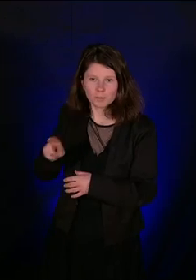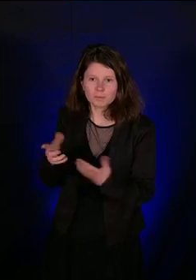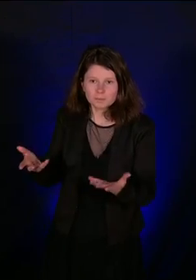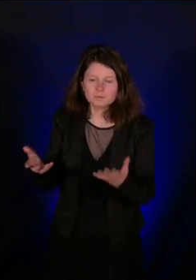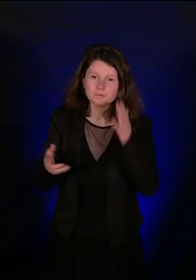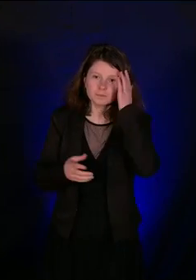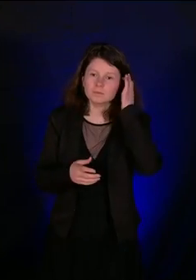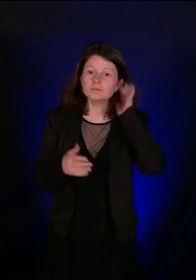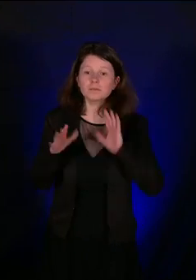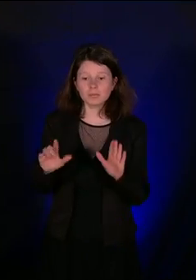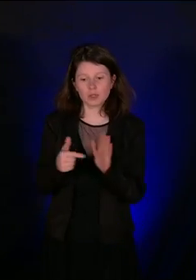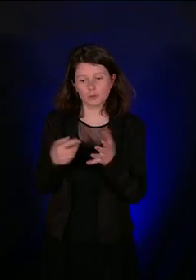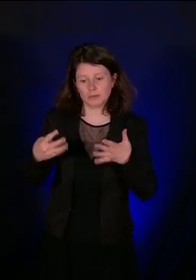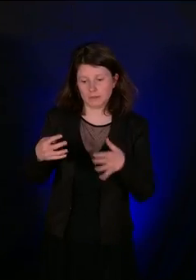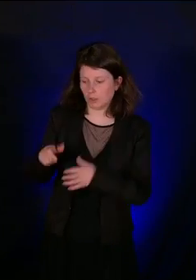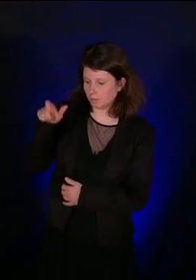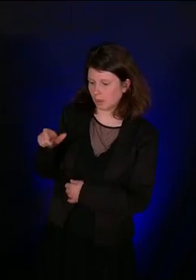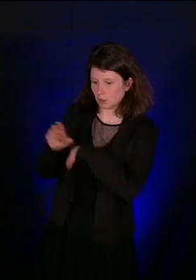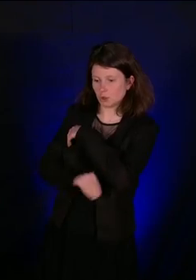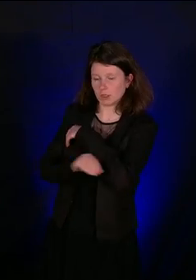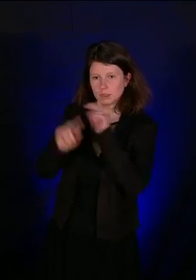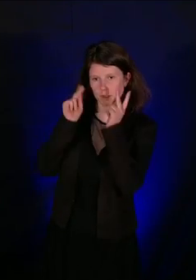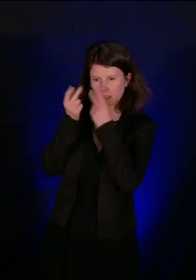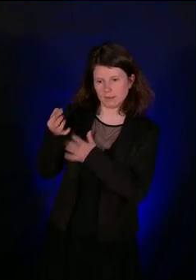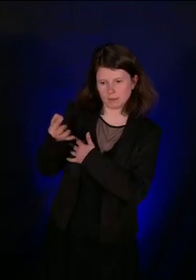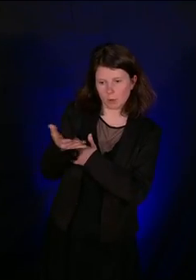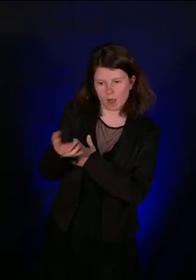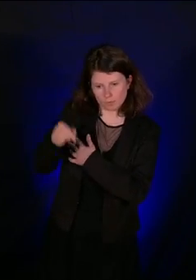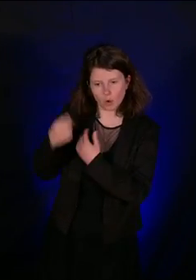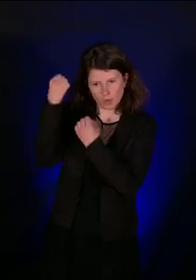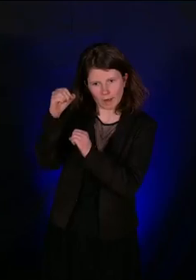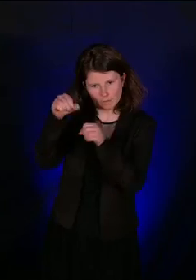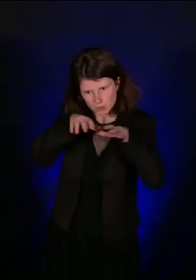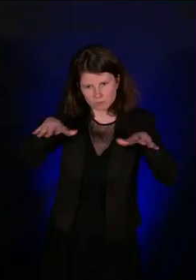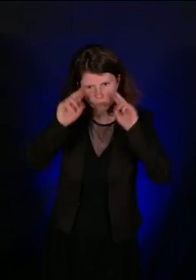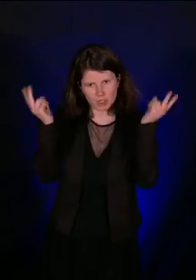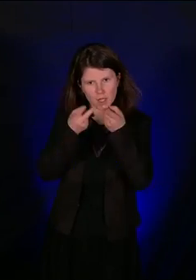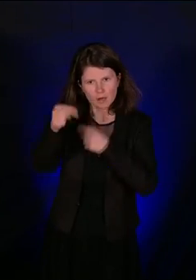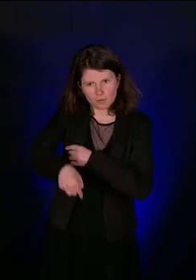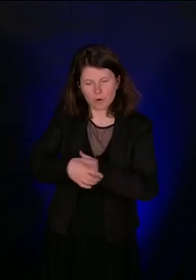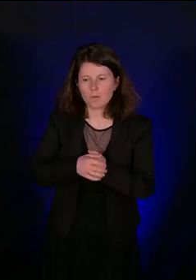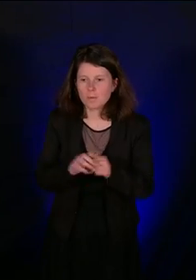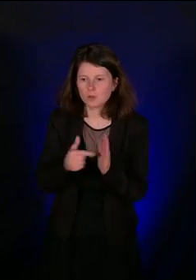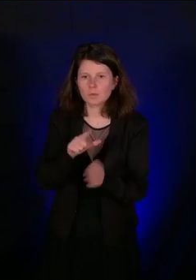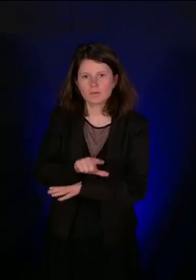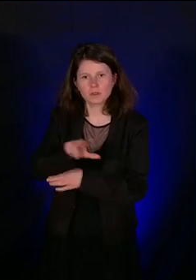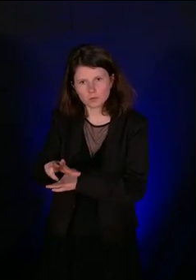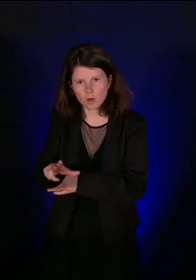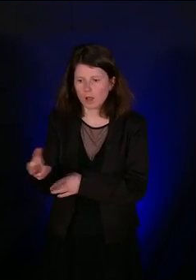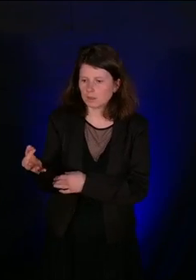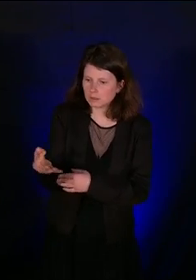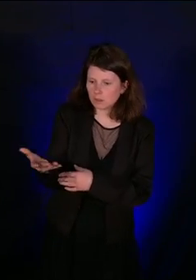secrétaire général dire il faut généraliser la grève en 2023 j'ai lu des communiqués de la CGT qui disaient il faut aller dans la grève générale